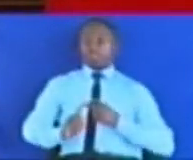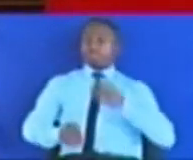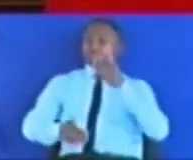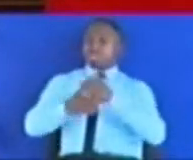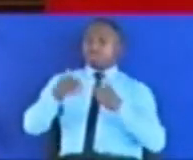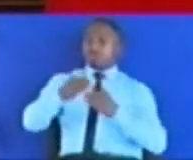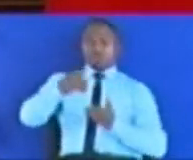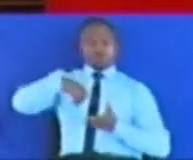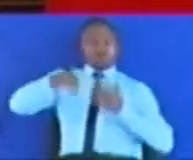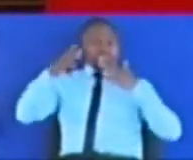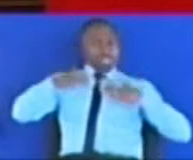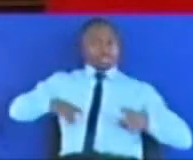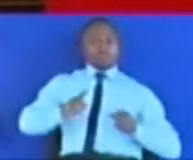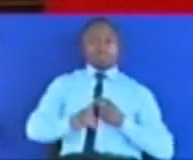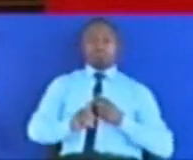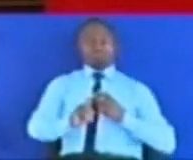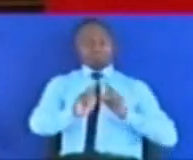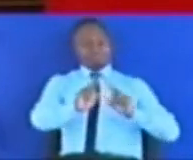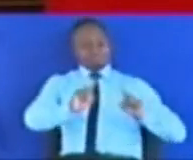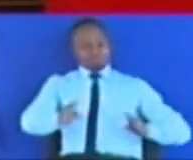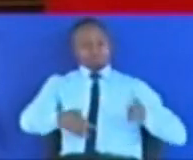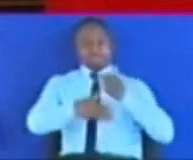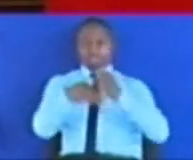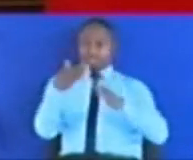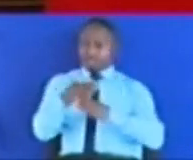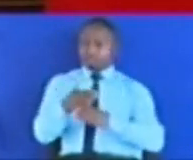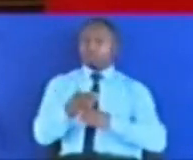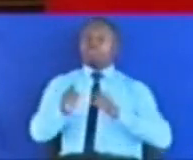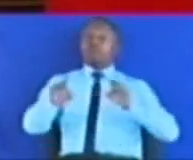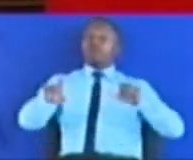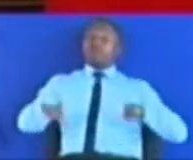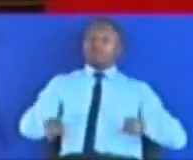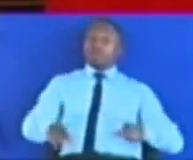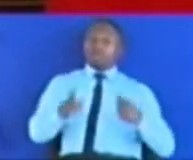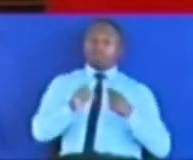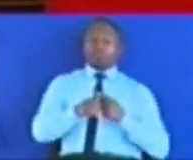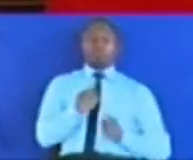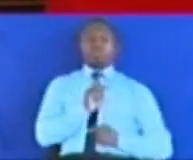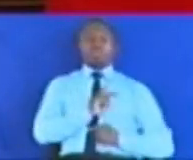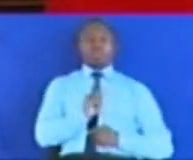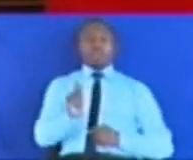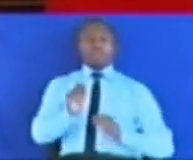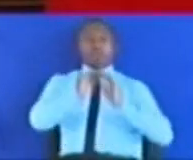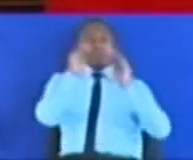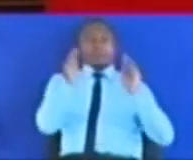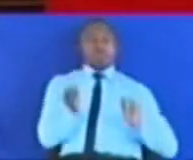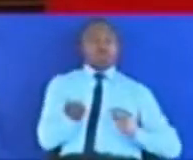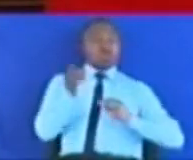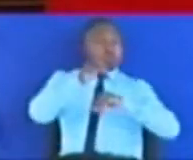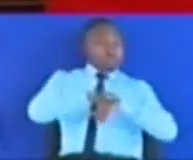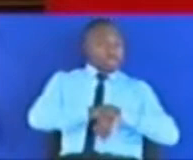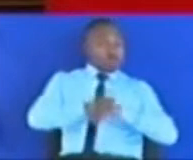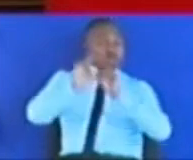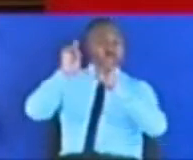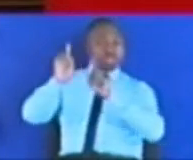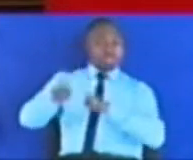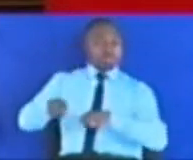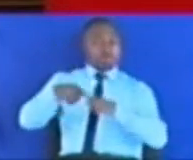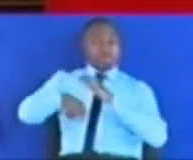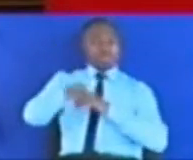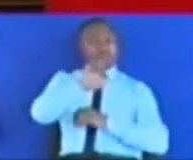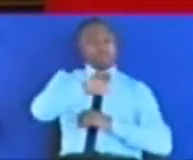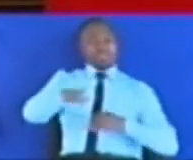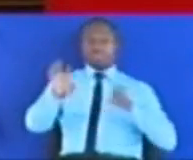afya, zahanati. Lakini Mheshimiwa Naibu Spika, kama miundombinu hii itakuwepo katika mazingira